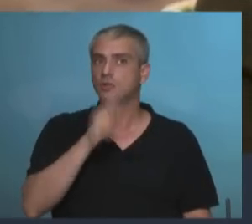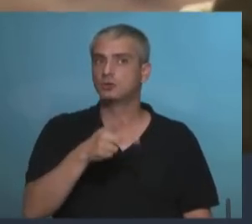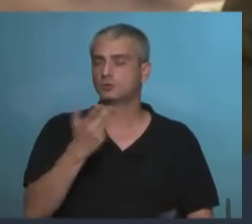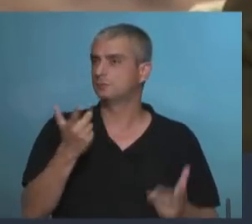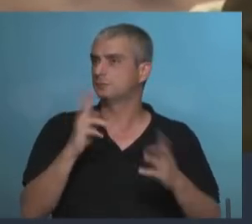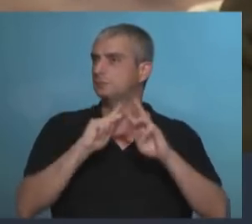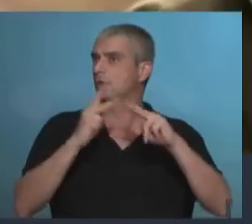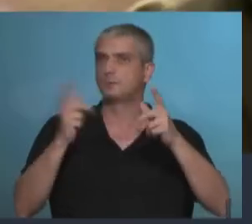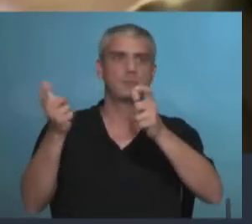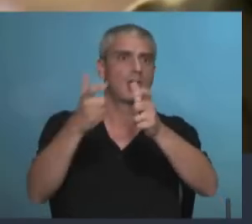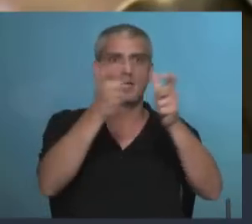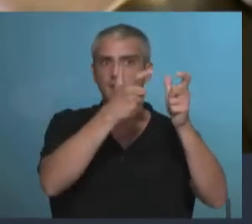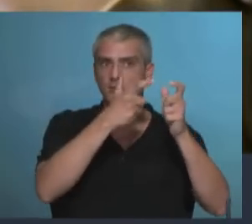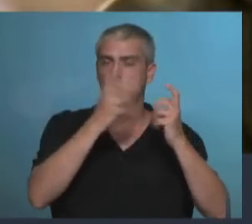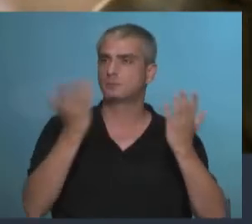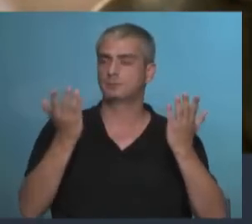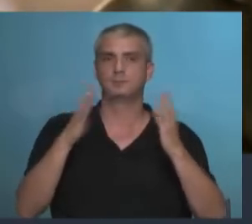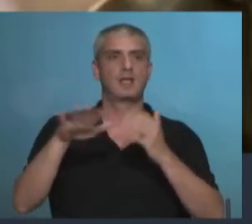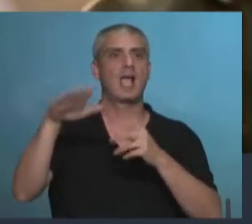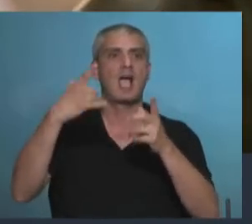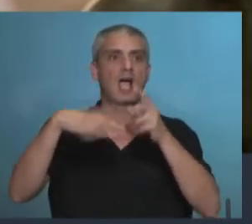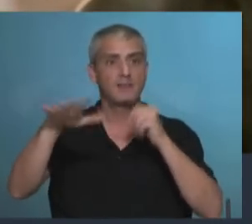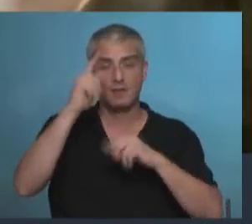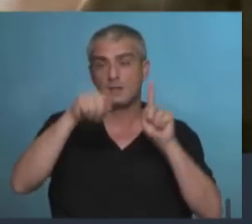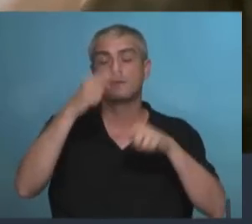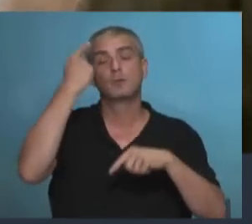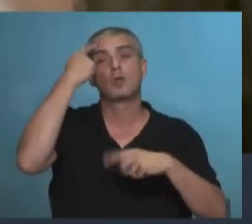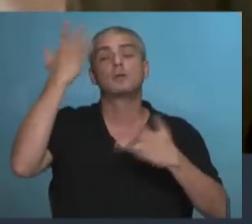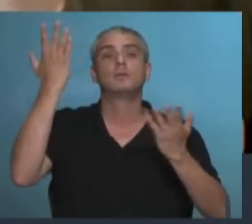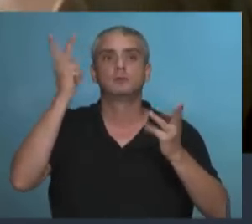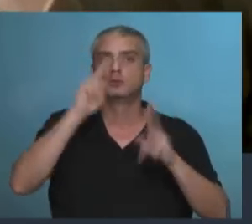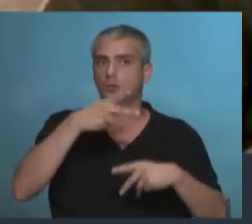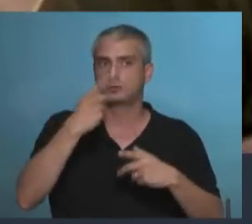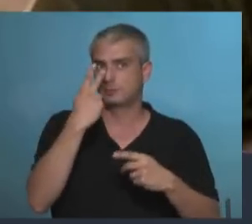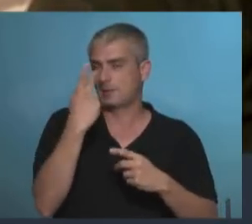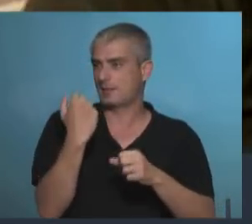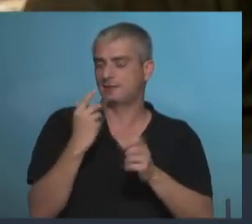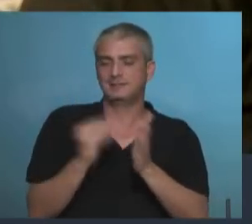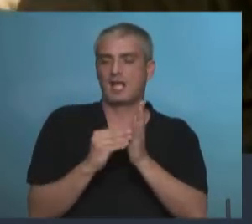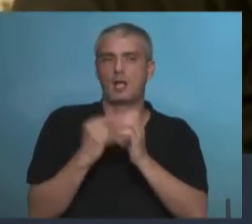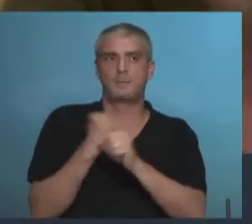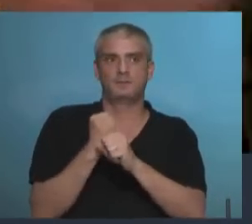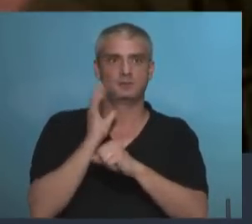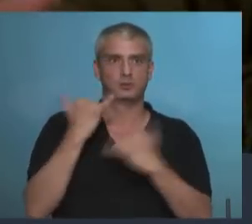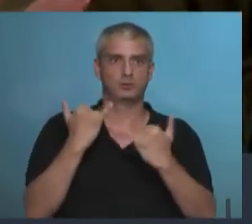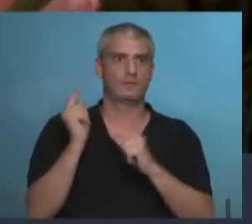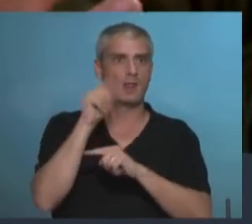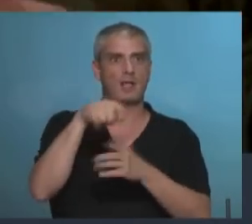מיני חטיבות גזרה, חטמ"רים, שלפעמים יש, אתה יודע, מבחינת צרכים מבצעיים, שצריך עכשיו להגיע